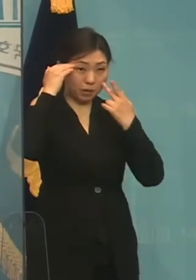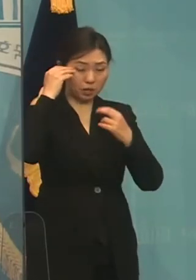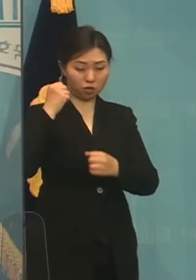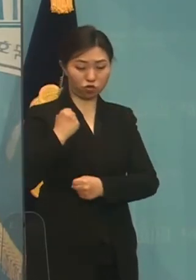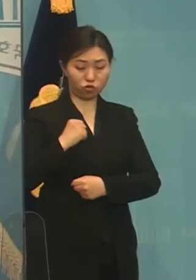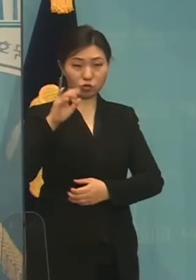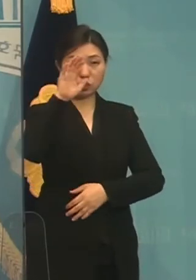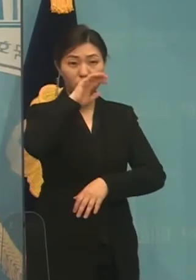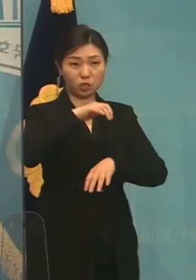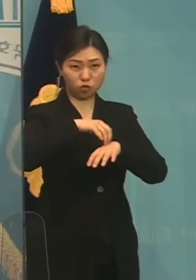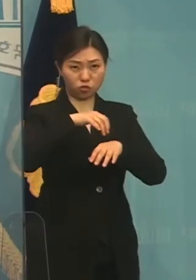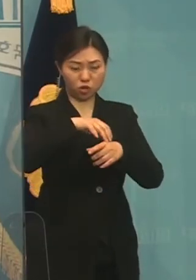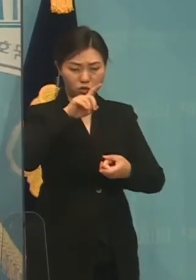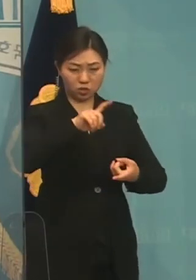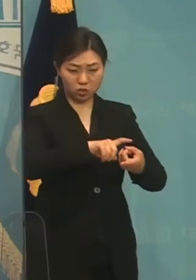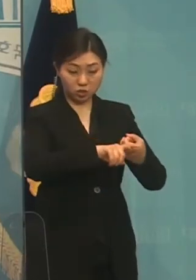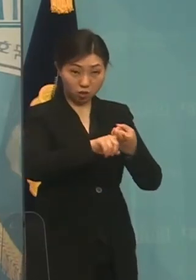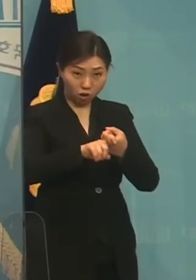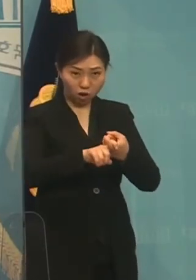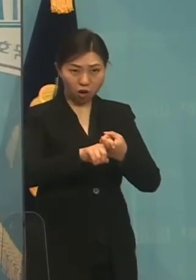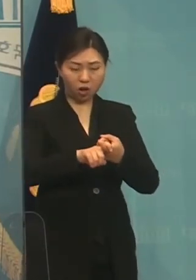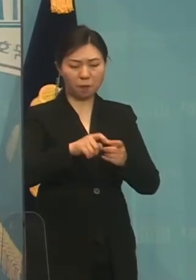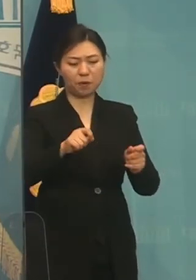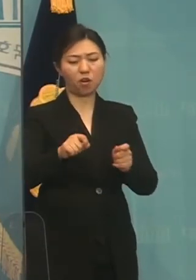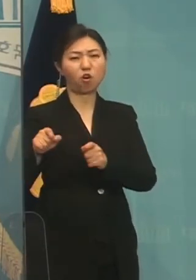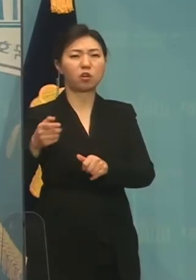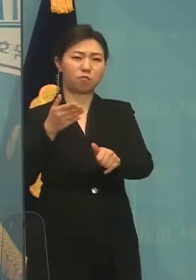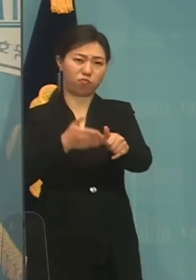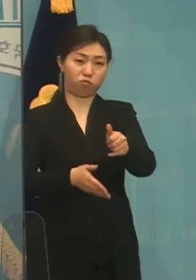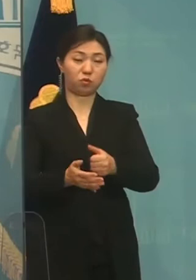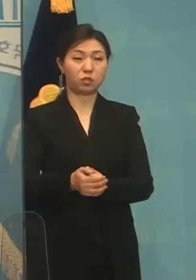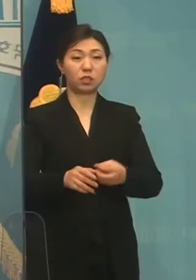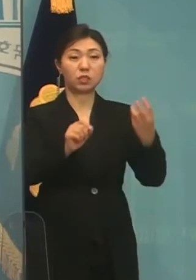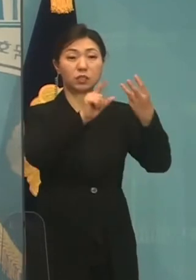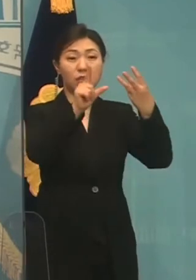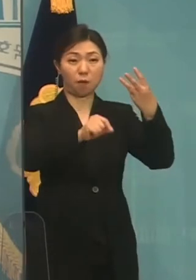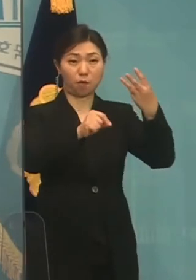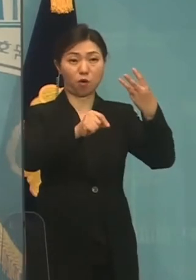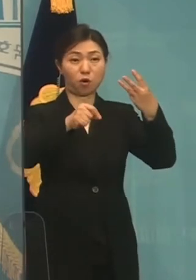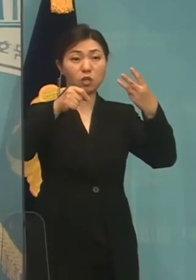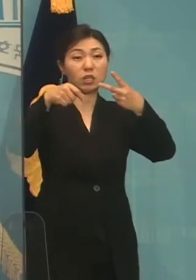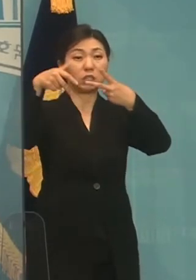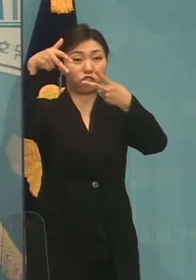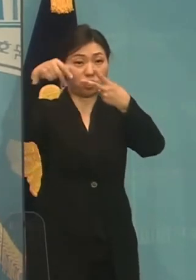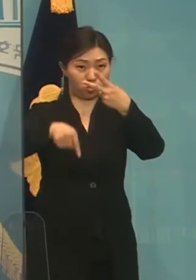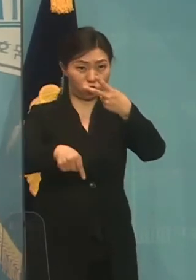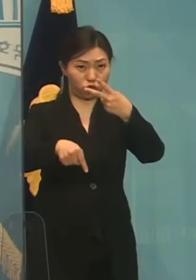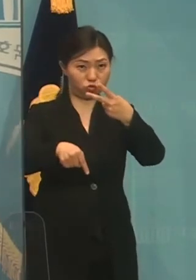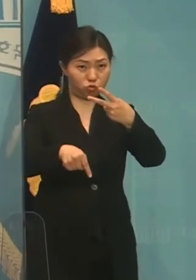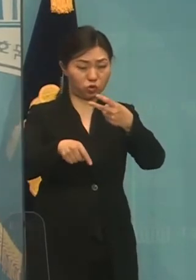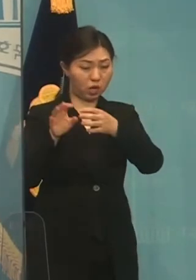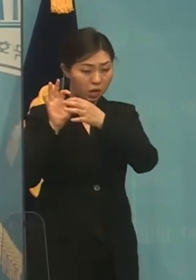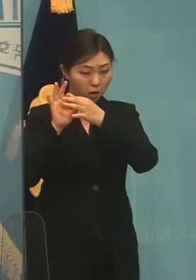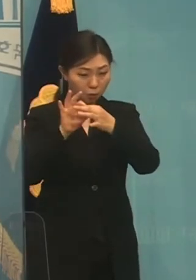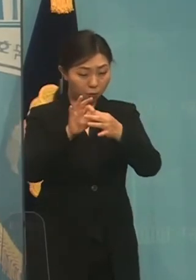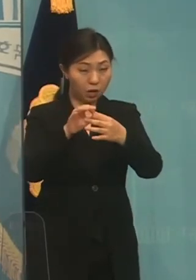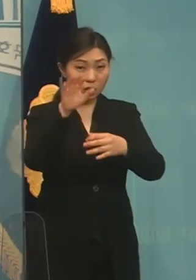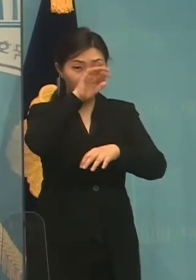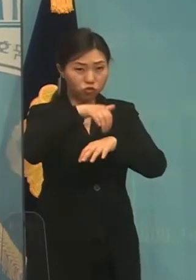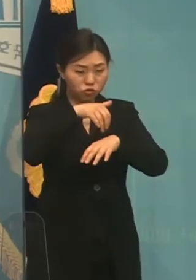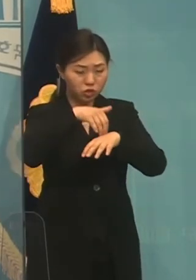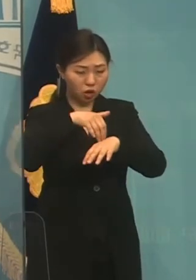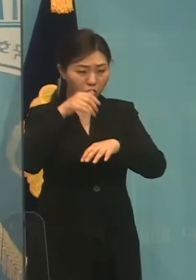연기를 촉구합니다. 한미는 3월 둘째 주 진행 예정인 한미 연합군사훈련과